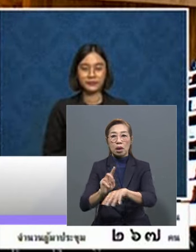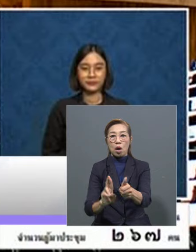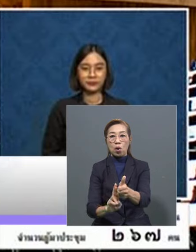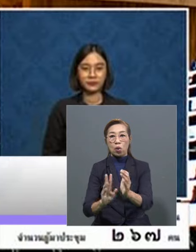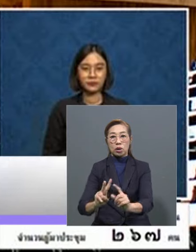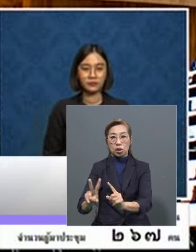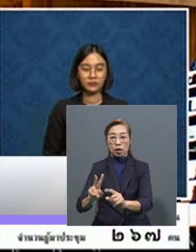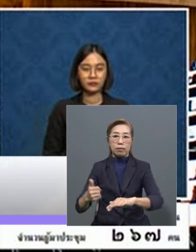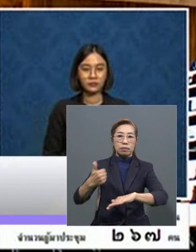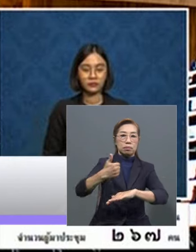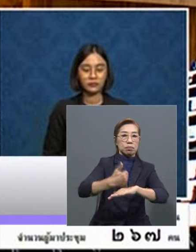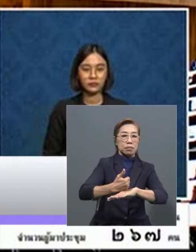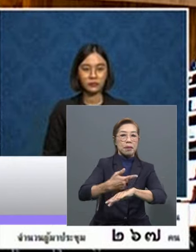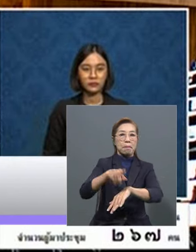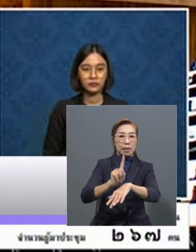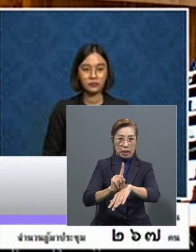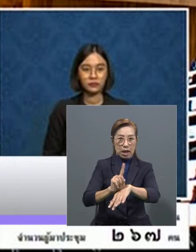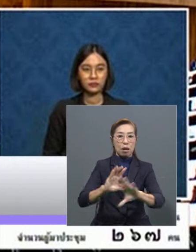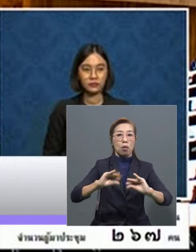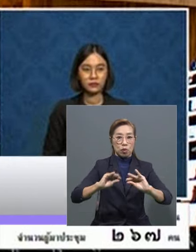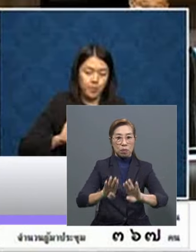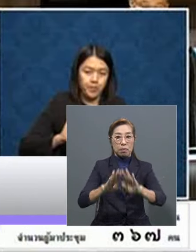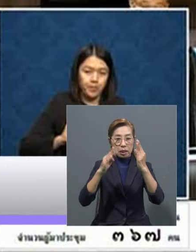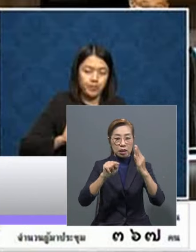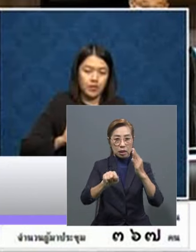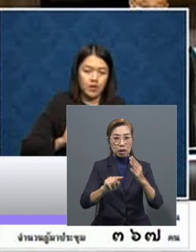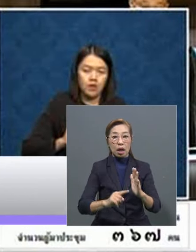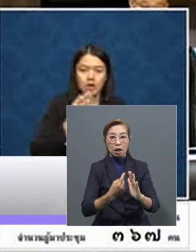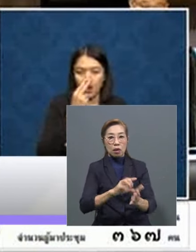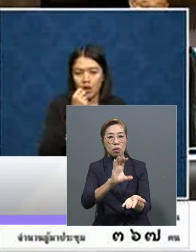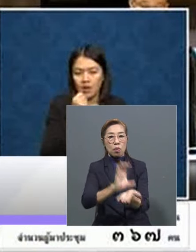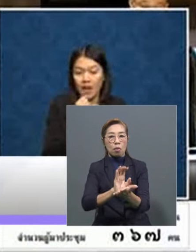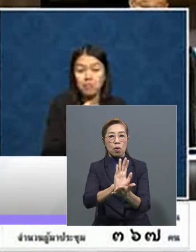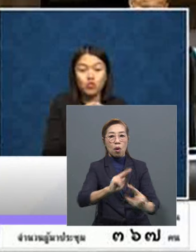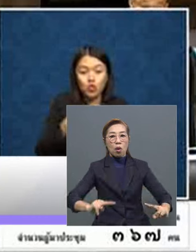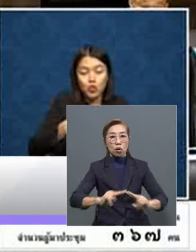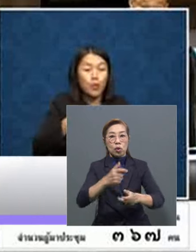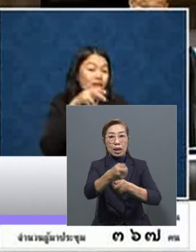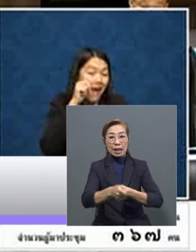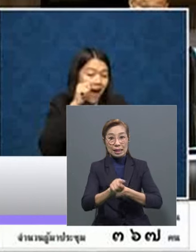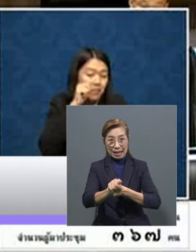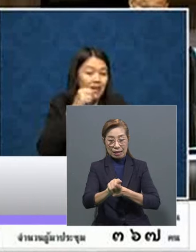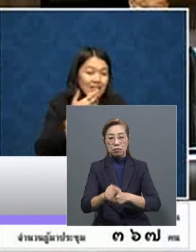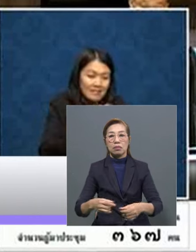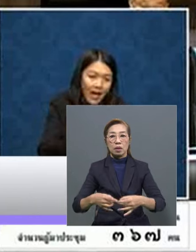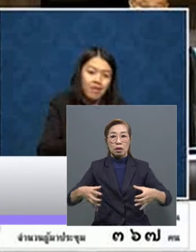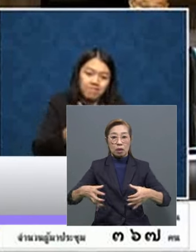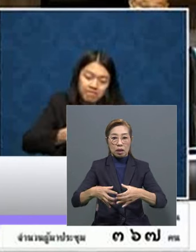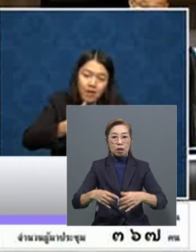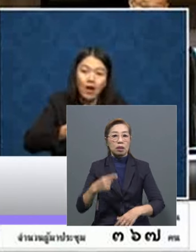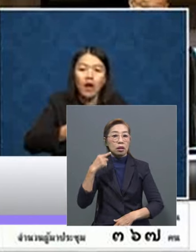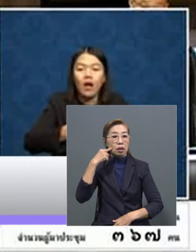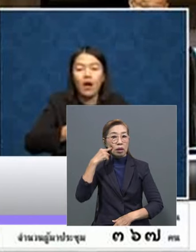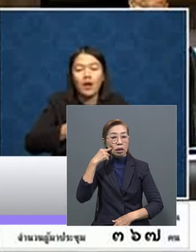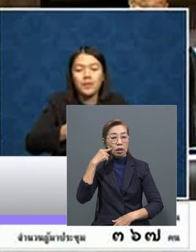หน้าที่ประธานในที่ประชุมโดยเริ่มพิจารณางบประมาณของกระทรวงเกษตรและสหกรณ์ครับที่ฝ่ายการอย่างนายณัฐชาบุญชัยอินสวัสดิ์ส.ส.